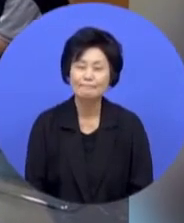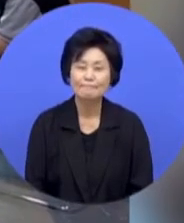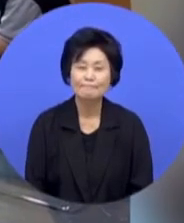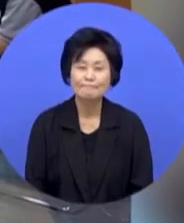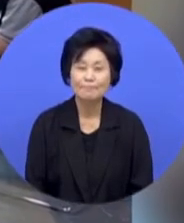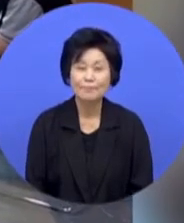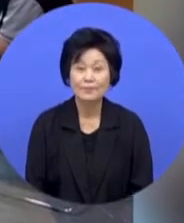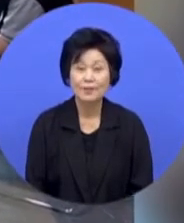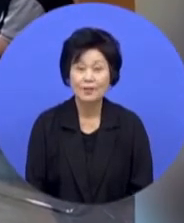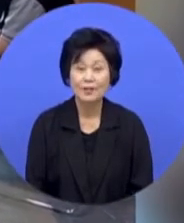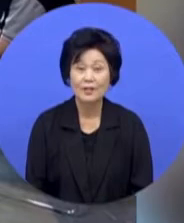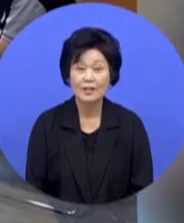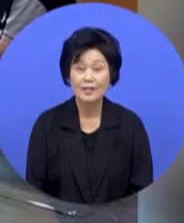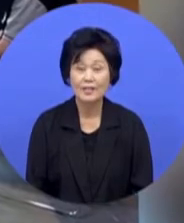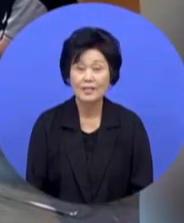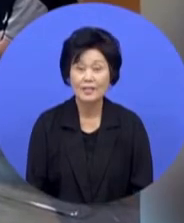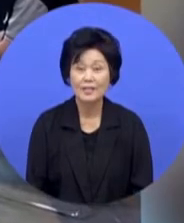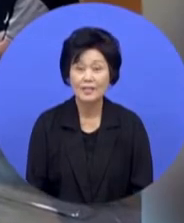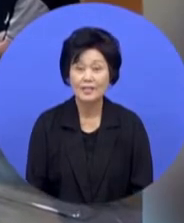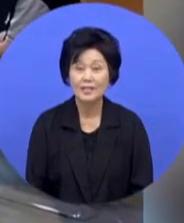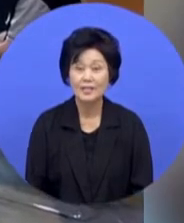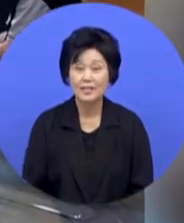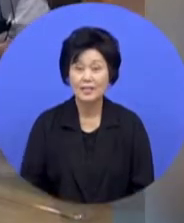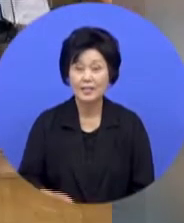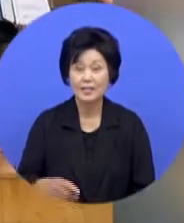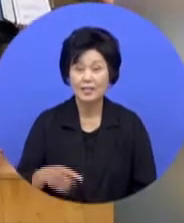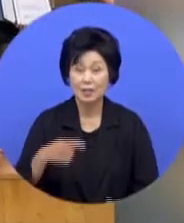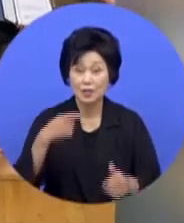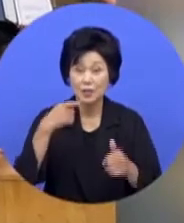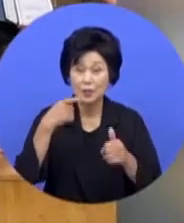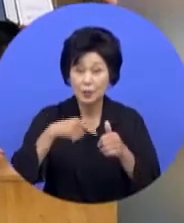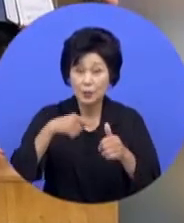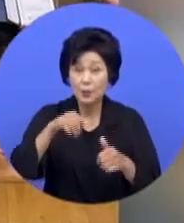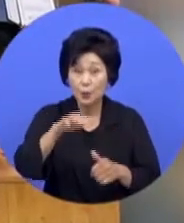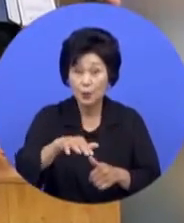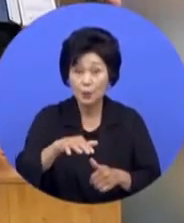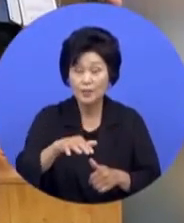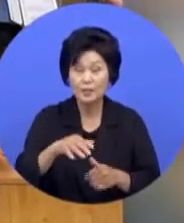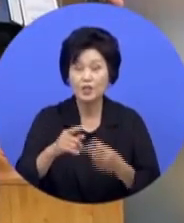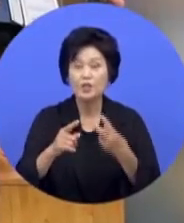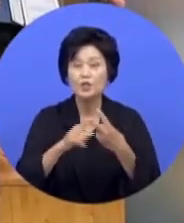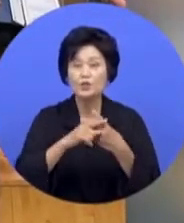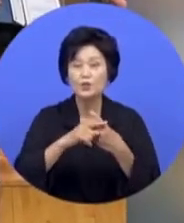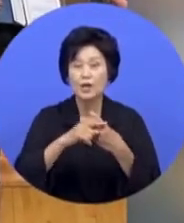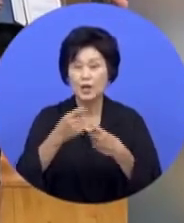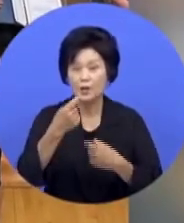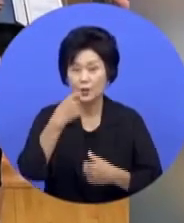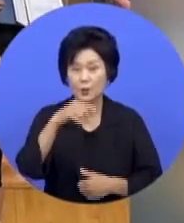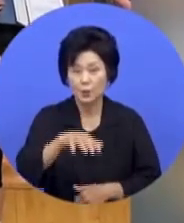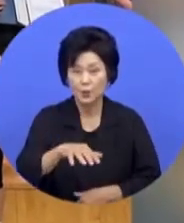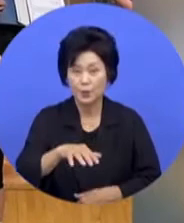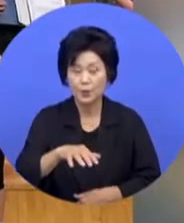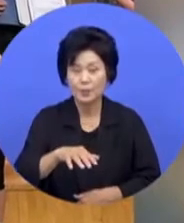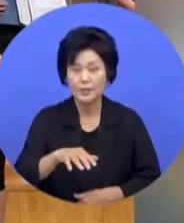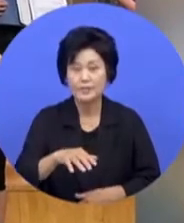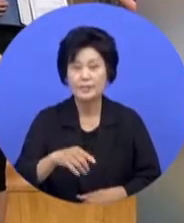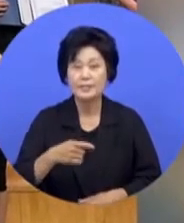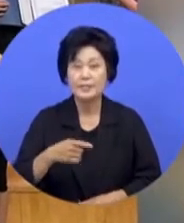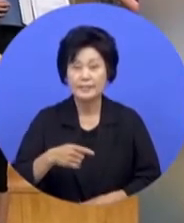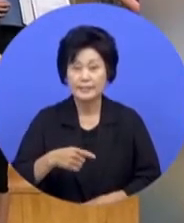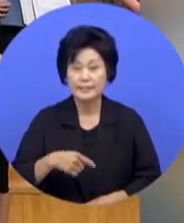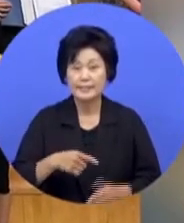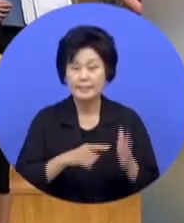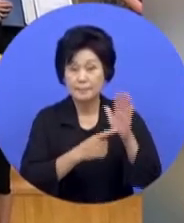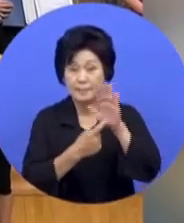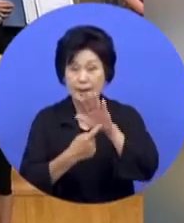여기는 어디예요? 지금 이제 교실 중학교 교실인데요. 네. 잉글리시 스피치 발표하는 시간이었고요. 이거는